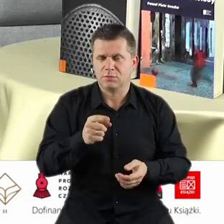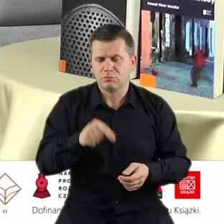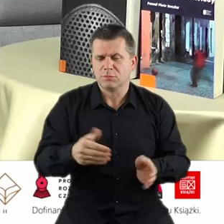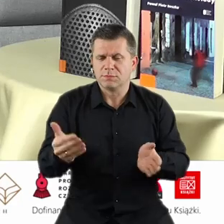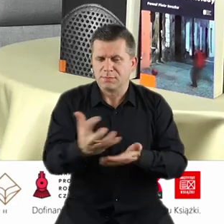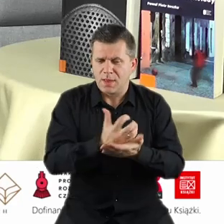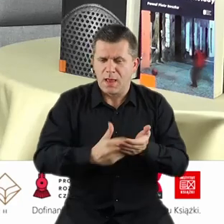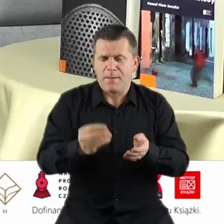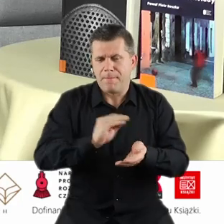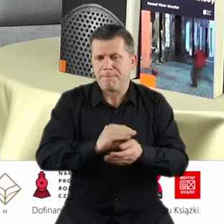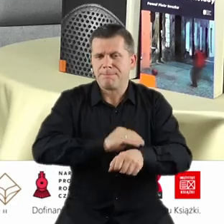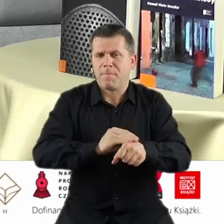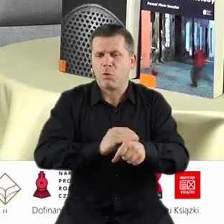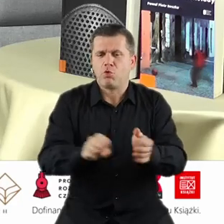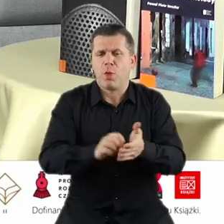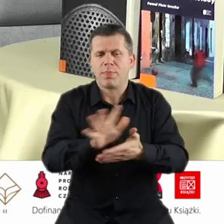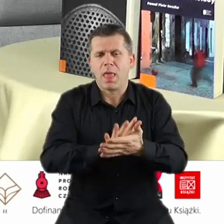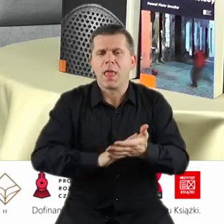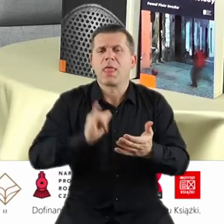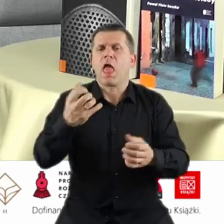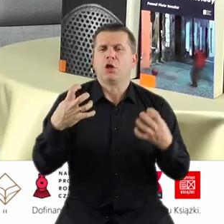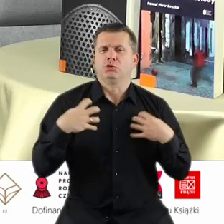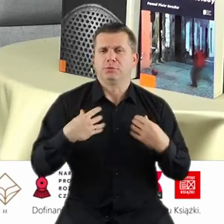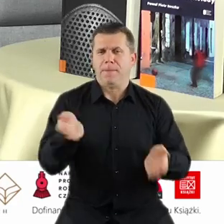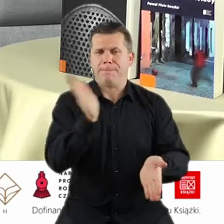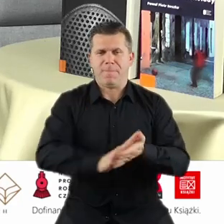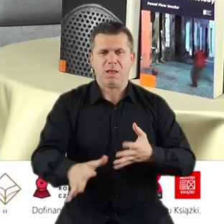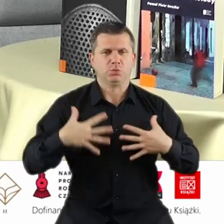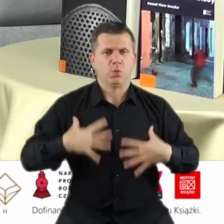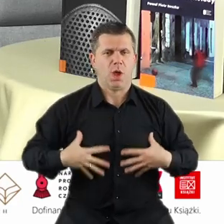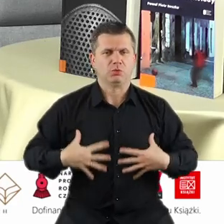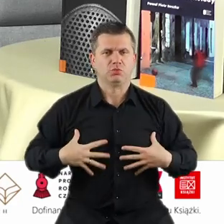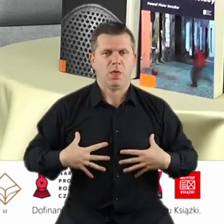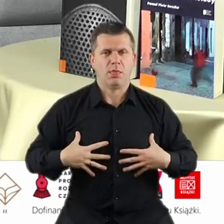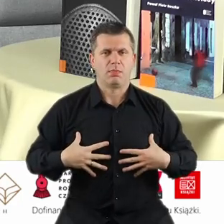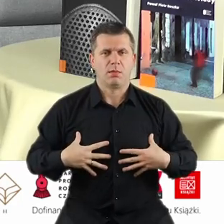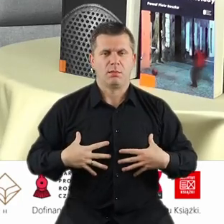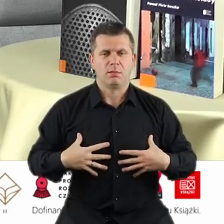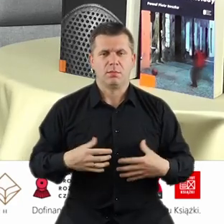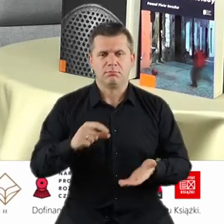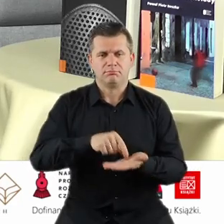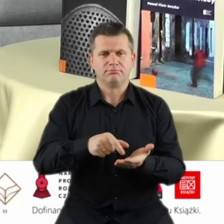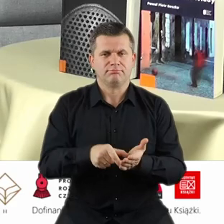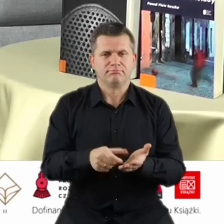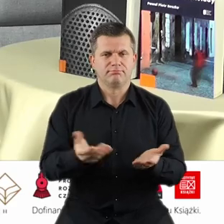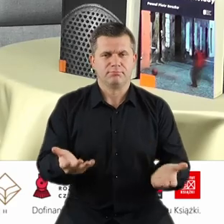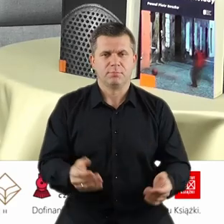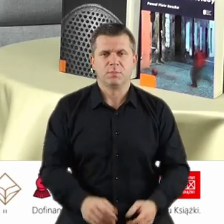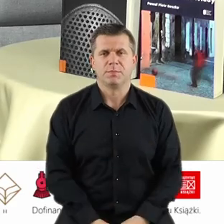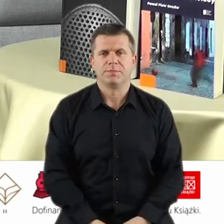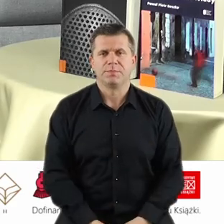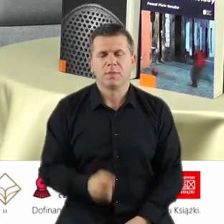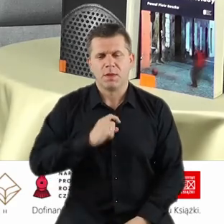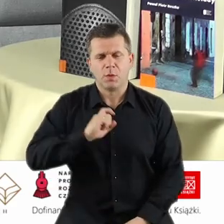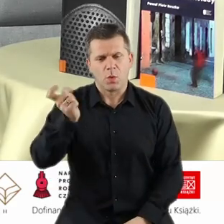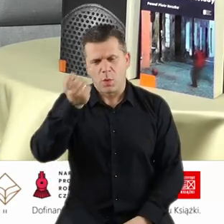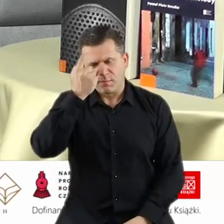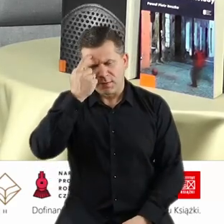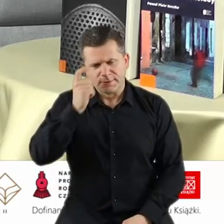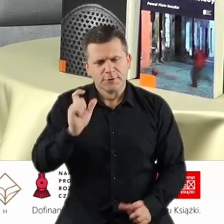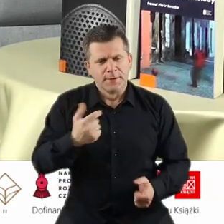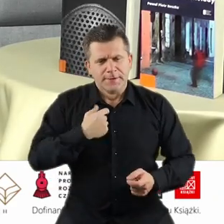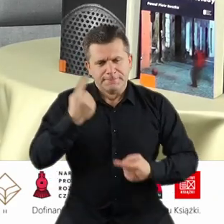zacząłem zbierać materiał do tekstu o tym, jak się żyje bez łazienki, i taką główną konkluzją, główny wniosek,